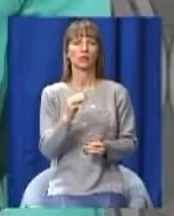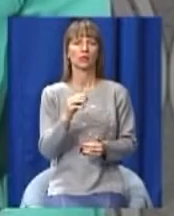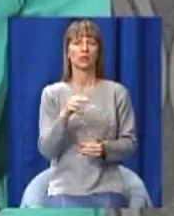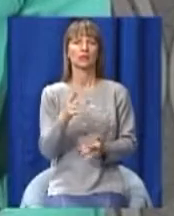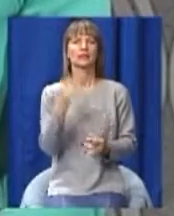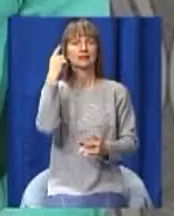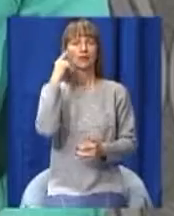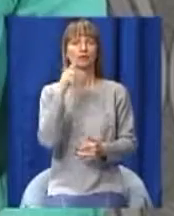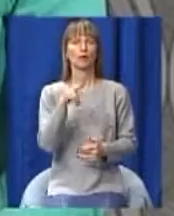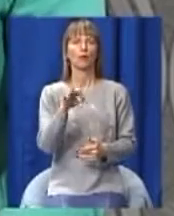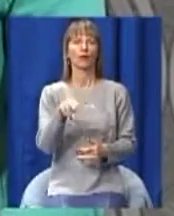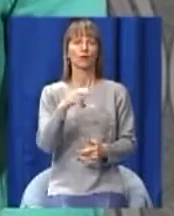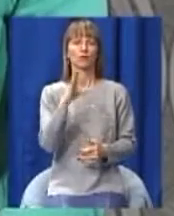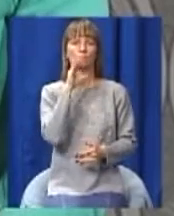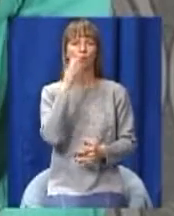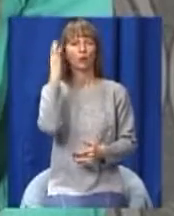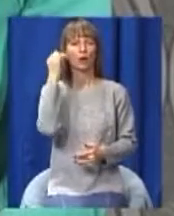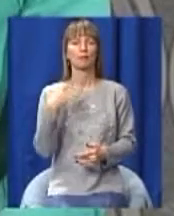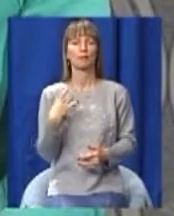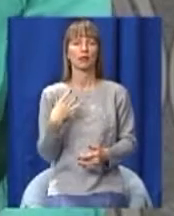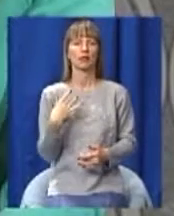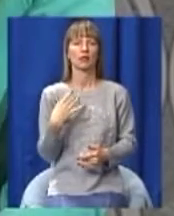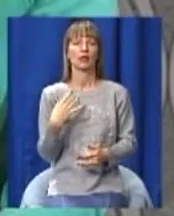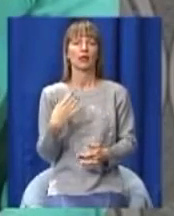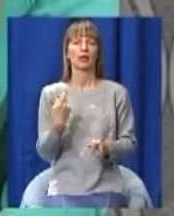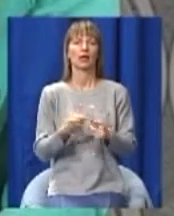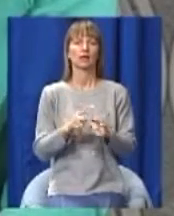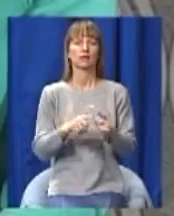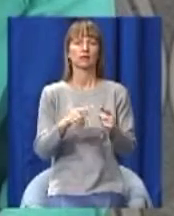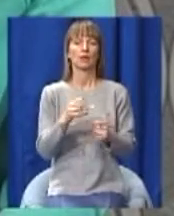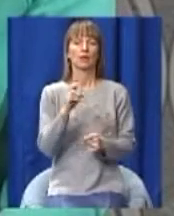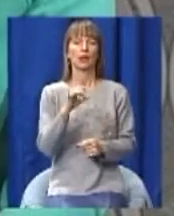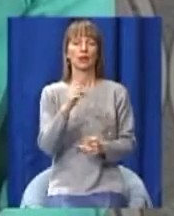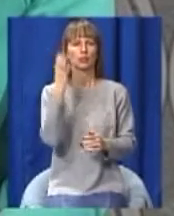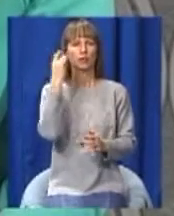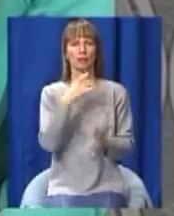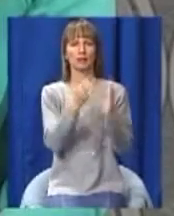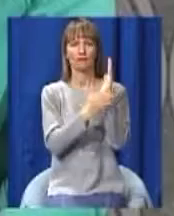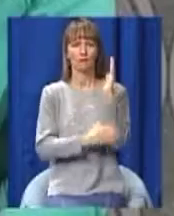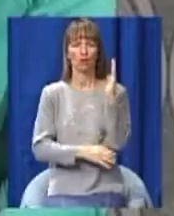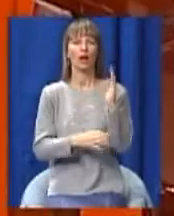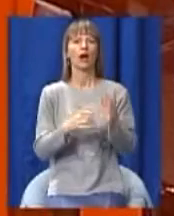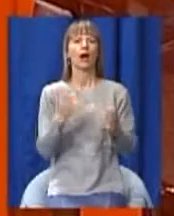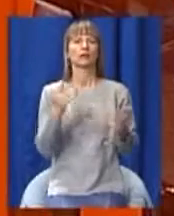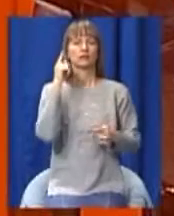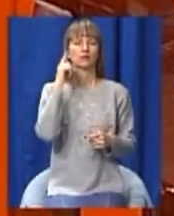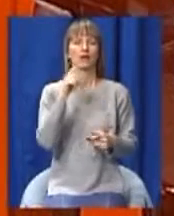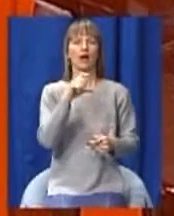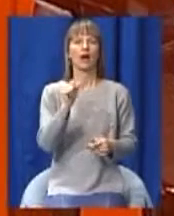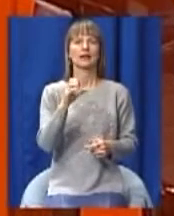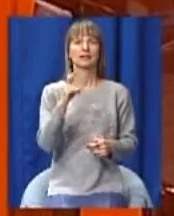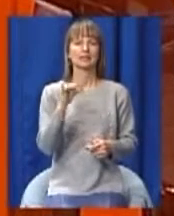породи собак чорнобілих? От дивись, дерева ми знаємо, так, чорнобілі там – це береза. А породи тварин там – собак чорнобілі, які ти знаєш?